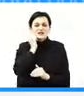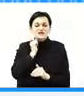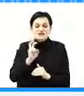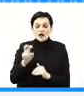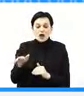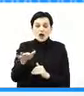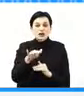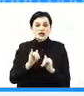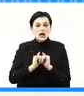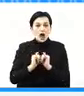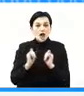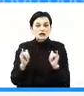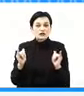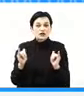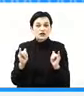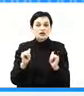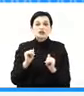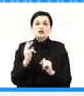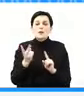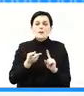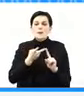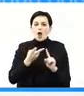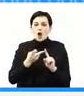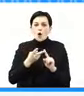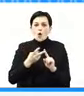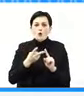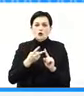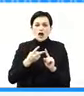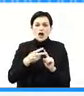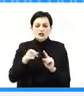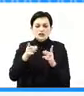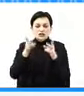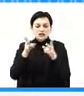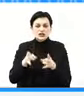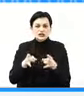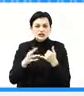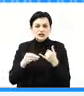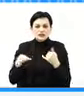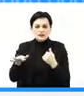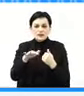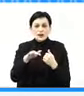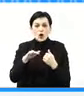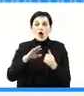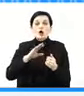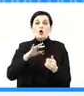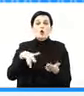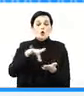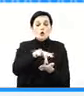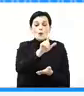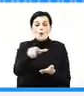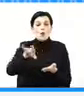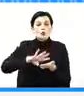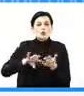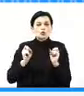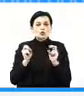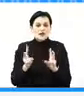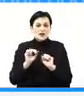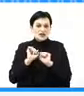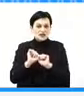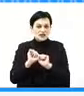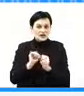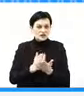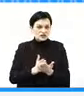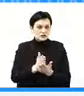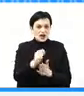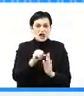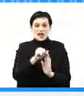არეალში განვითარდა მეორადი გენერაციის მეწყერი. მოსახლეობის უსაფრთხოების დაცვის მიზნით, როგორც